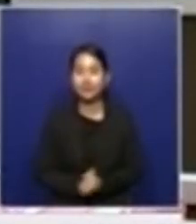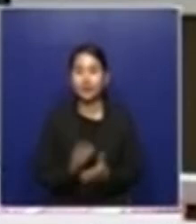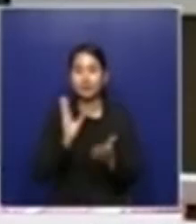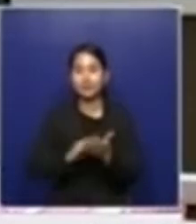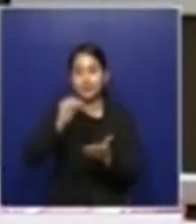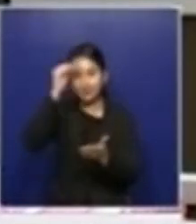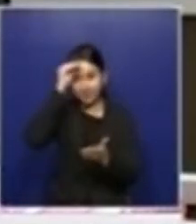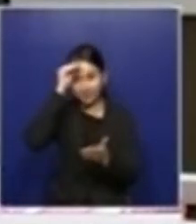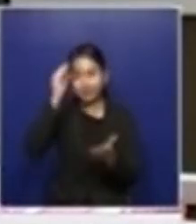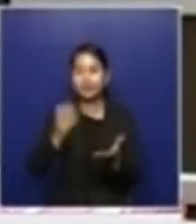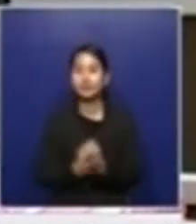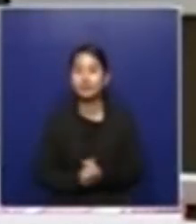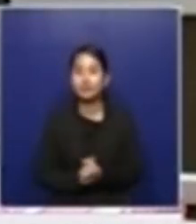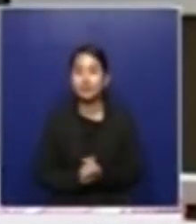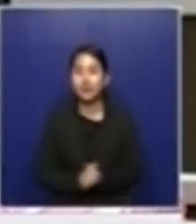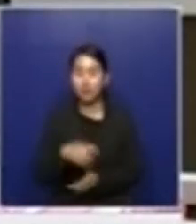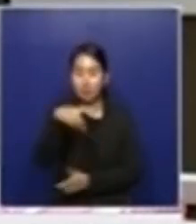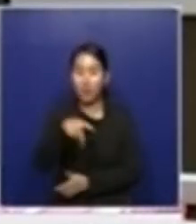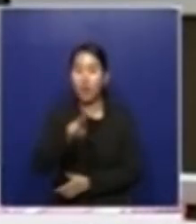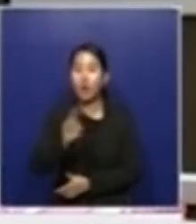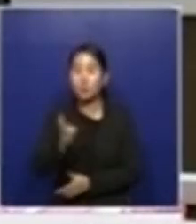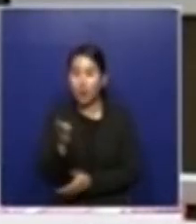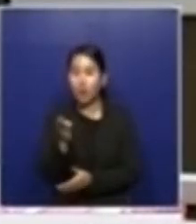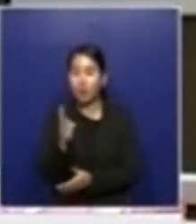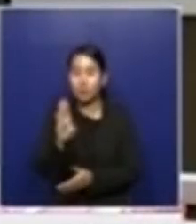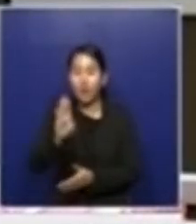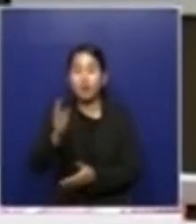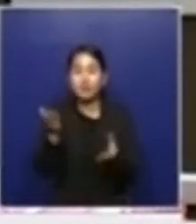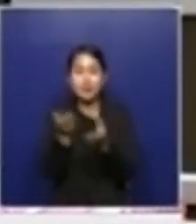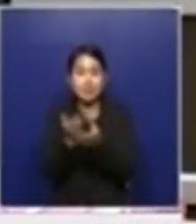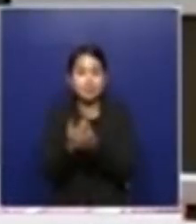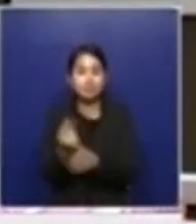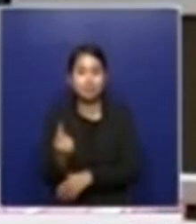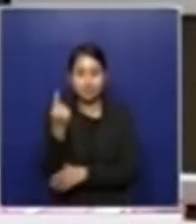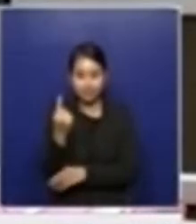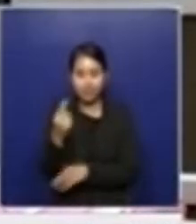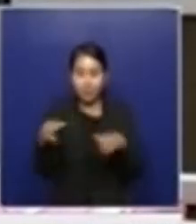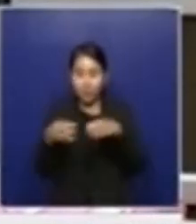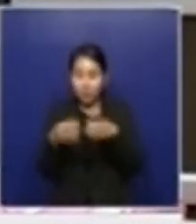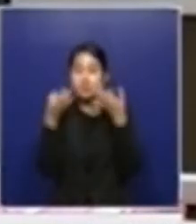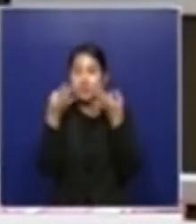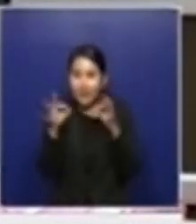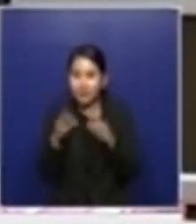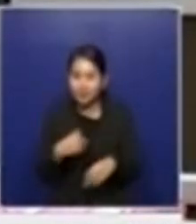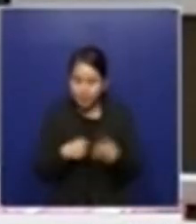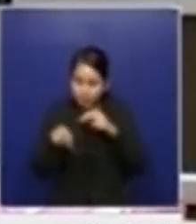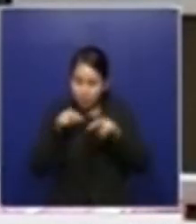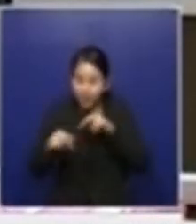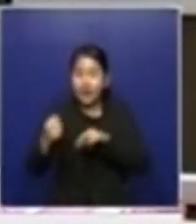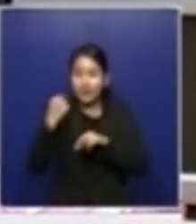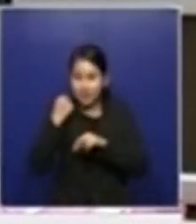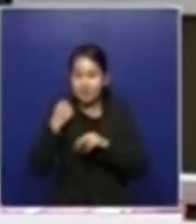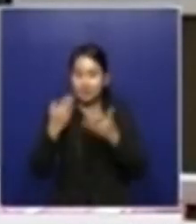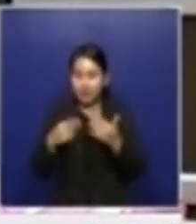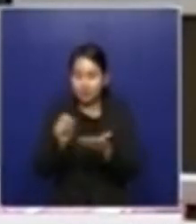าทำพรบขึ้นมาฉบับหนึ่งคณะกรรมการอิสระเพื่อการเป็นรูปการศึกษาทำท่าจะเข้มงวดหลัง